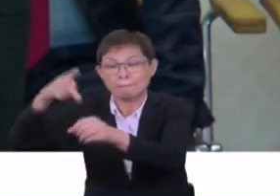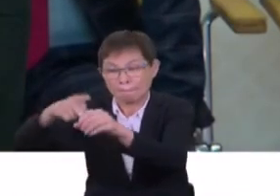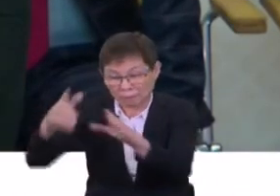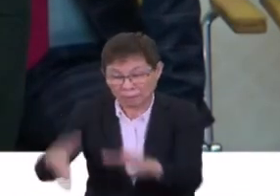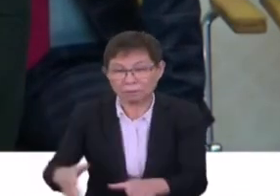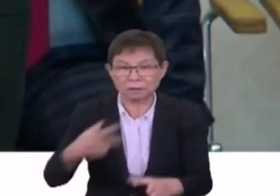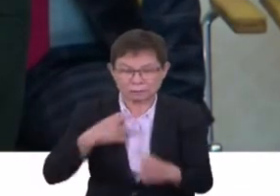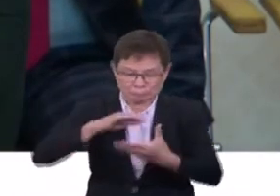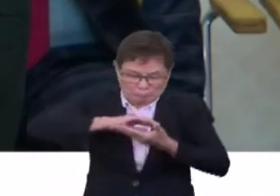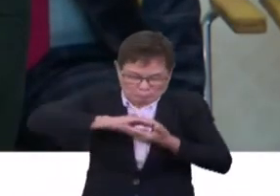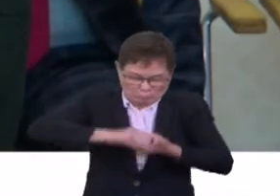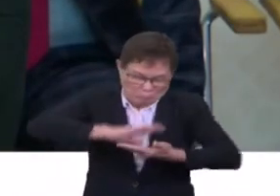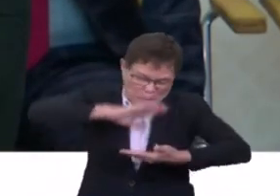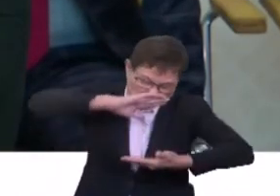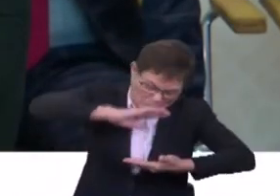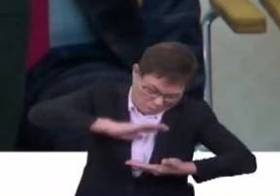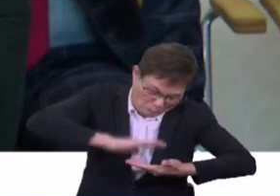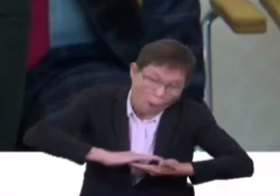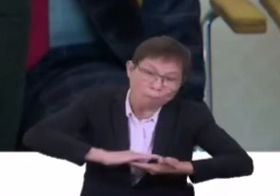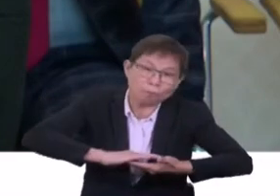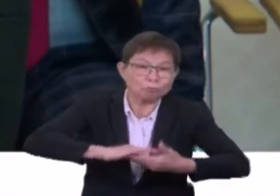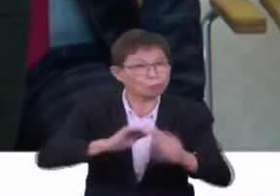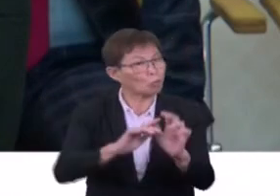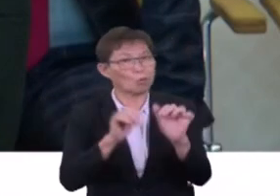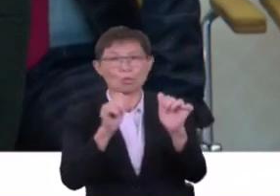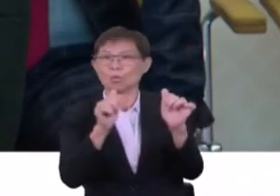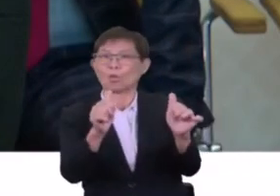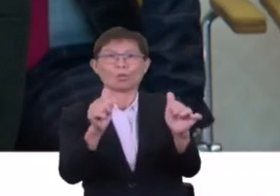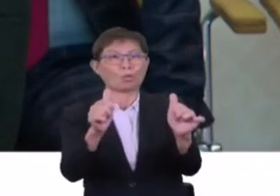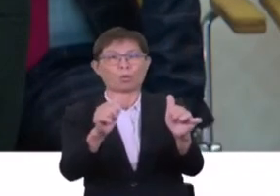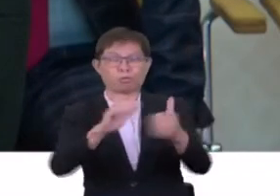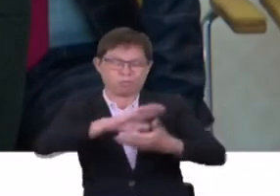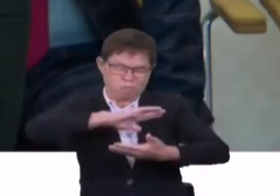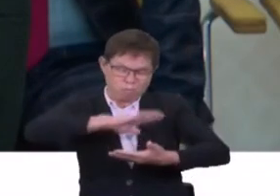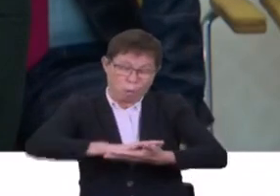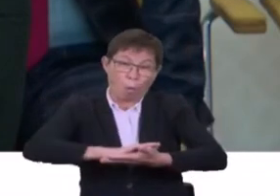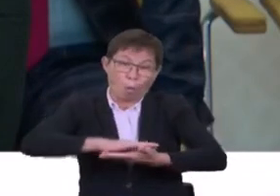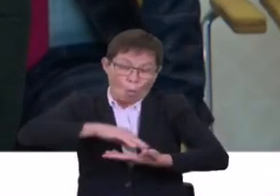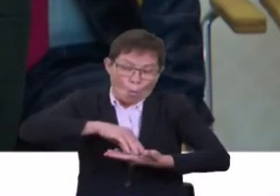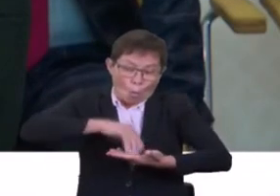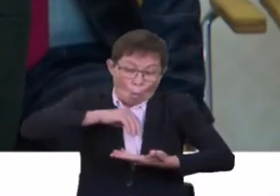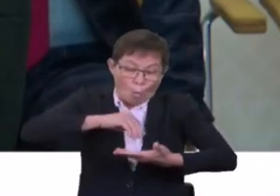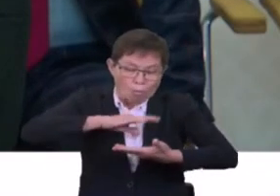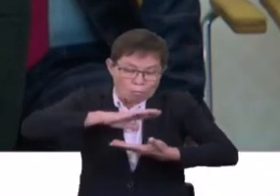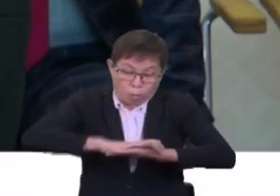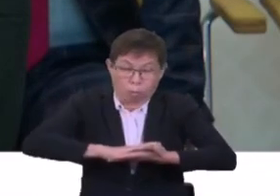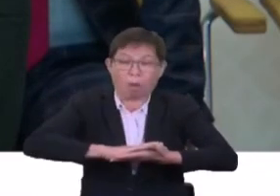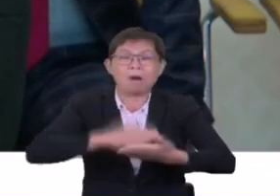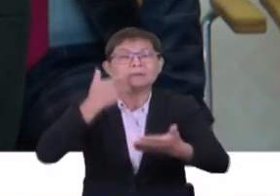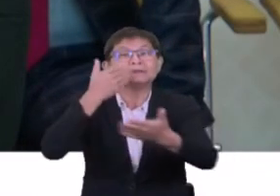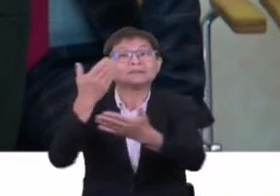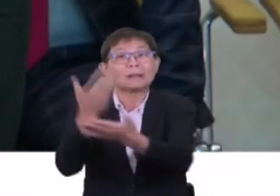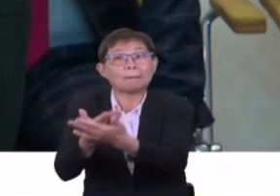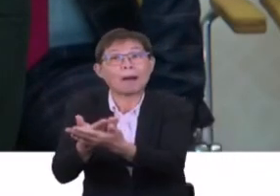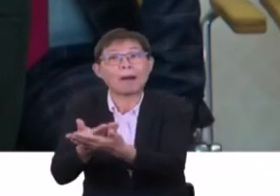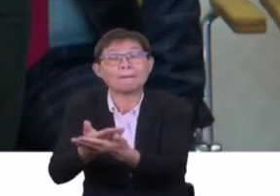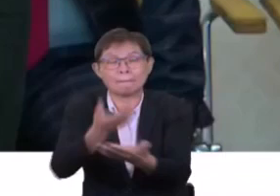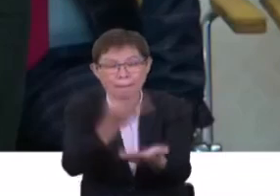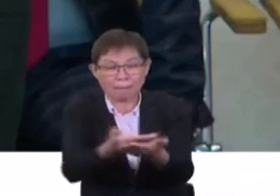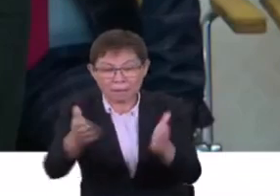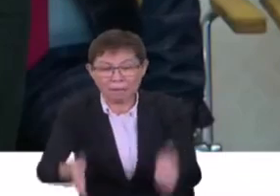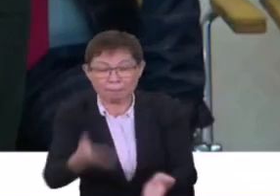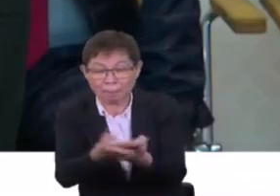Kompleks nyala adalah keadaannya yang cukup bagus dan boleh ke bawah sampai ke pelanggan dengan